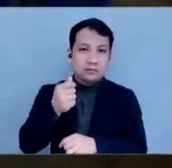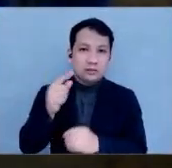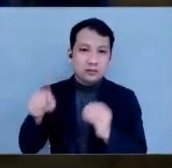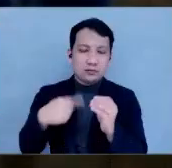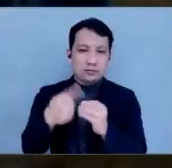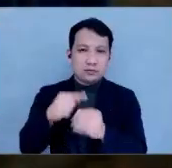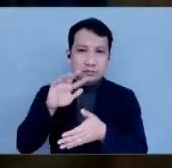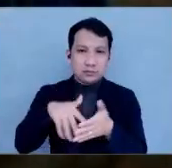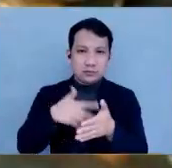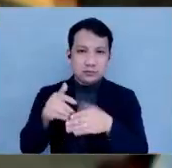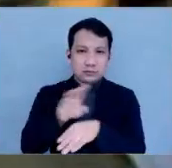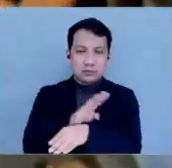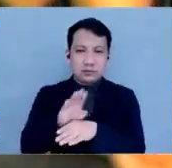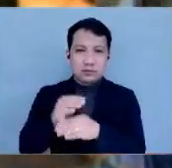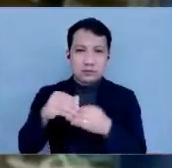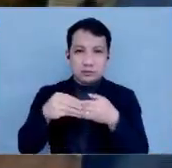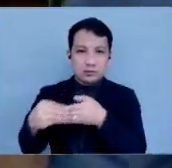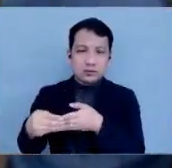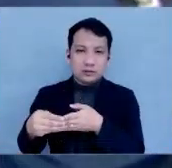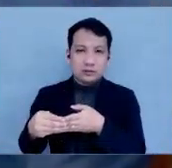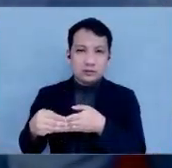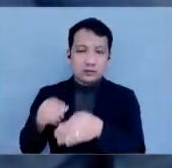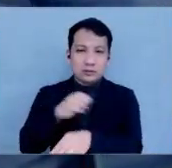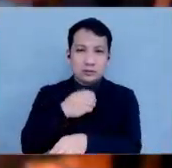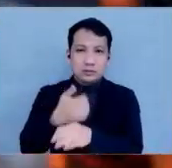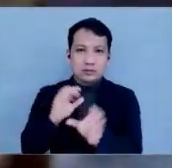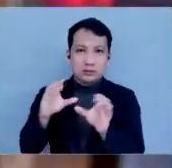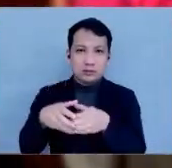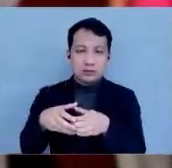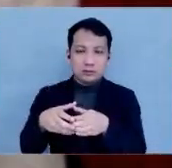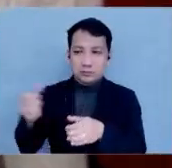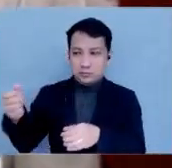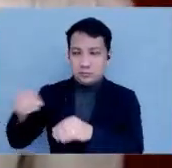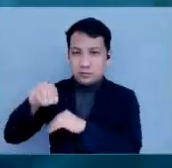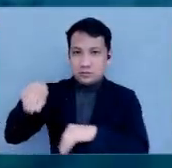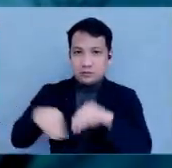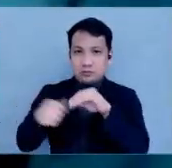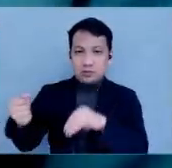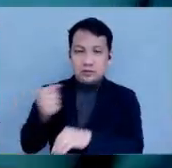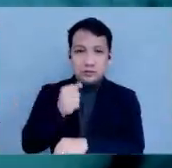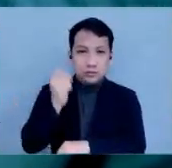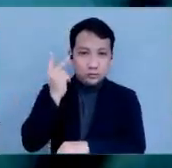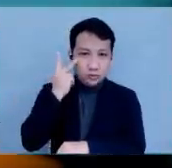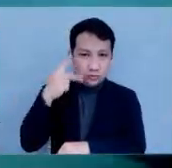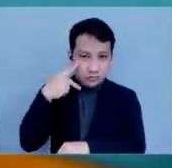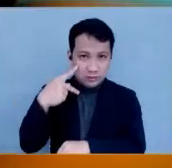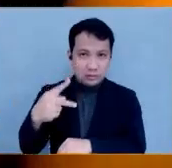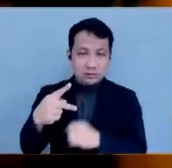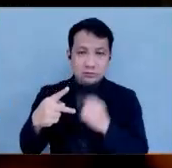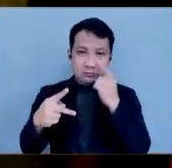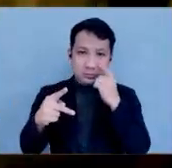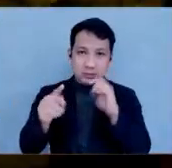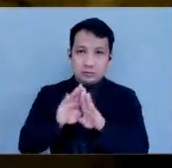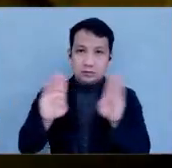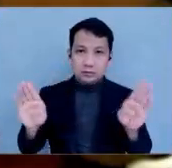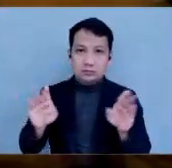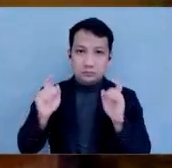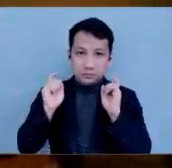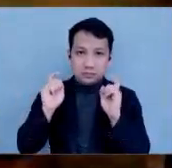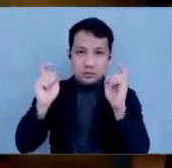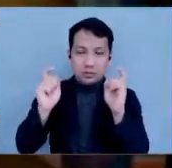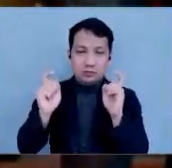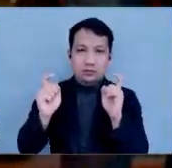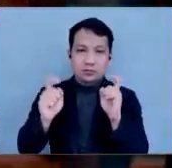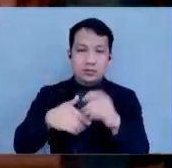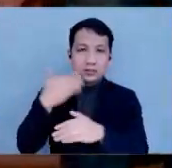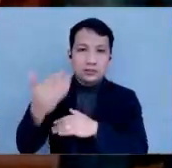sa pinamumunuan niya ring Energy Committee, si Pimentel ang mangunguna sa pagdinig. Posibleng buksan agad-agad ang investigasyon sa susunod na